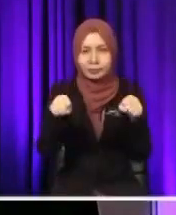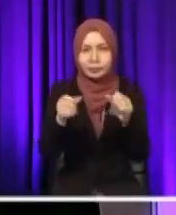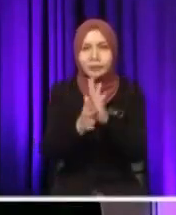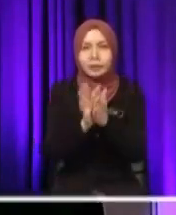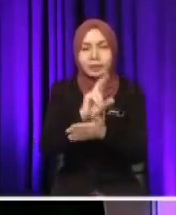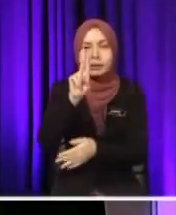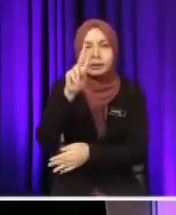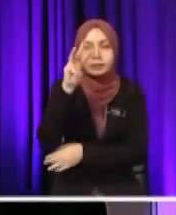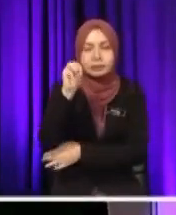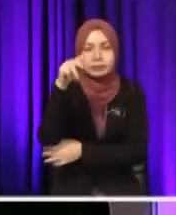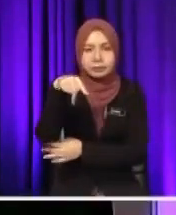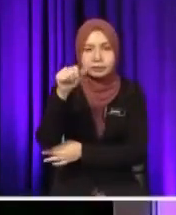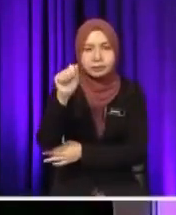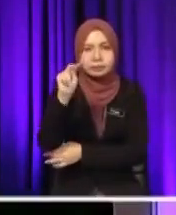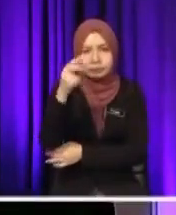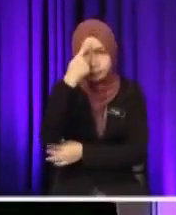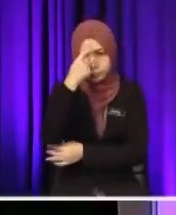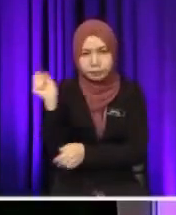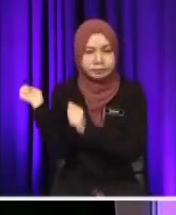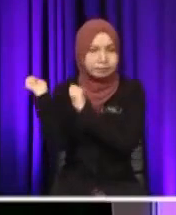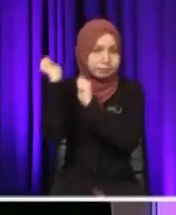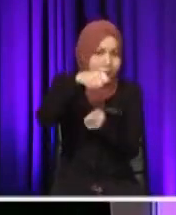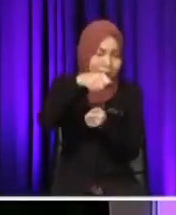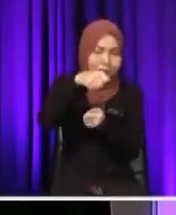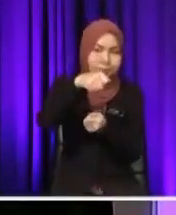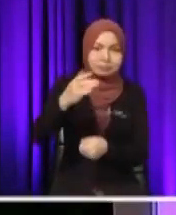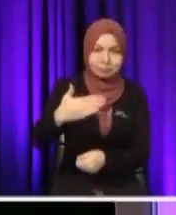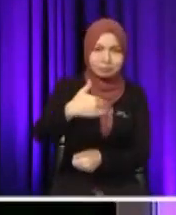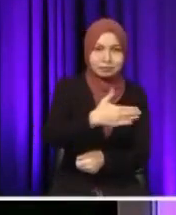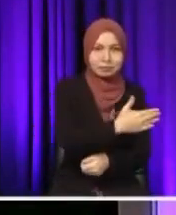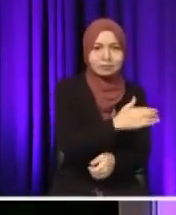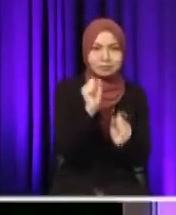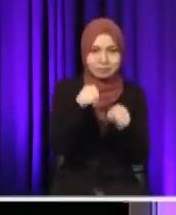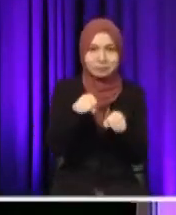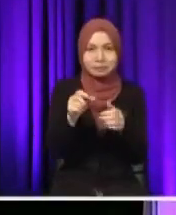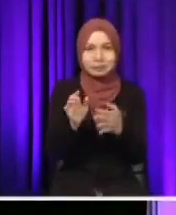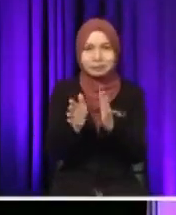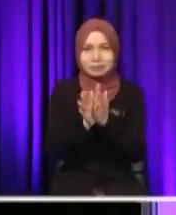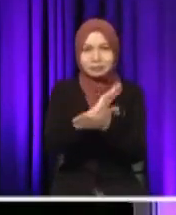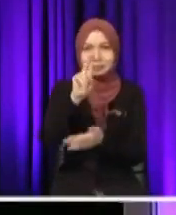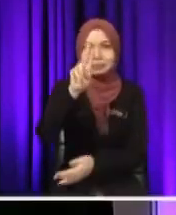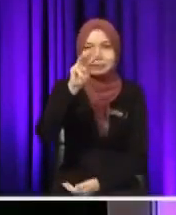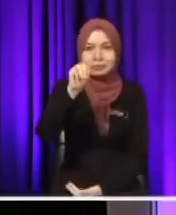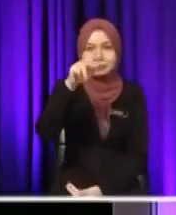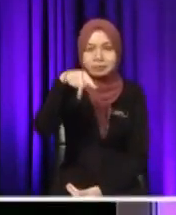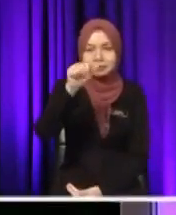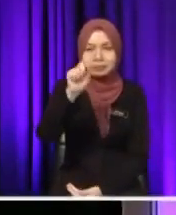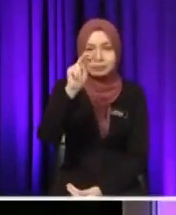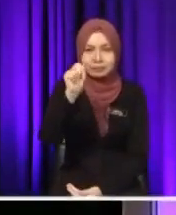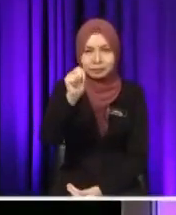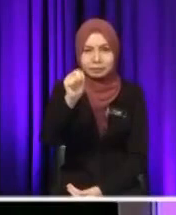dicampurkan dengan buah yang asal, campur dengan minyak, kita peram, biarkan, kita boleh jadikan sebagai umpan dalam untuk menangkap